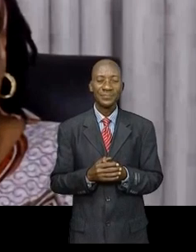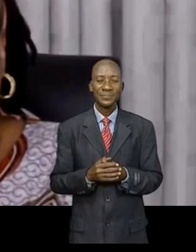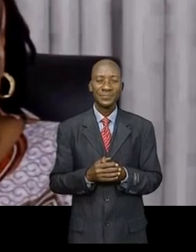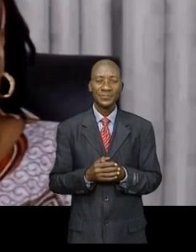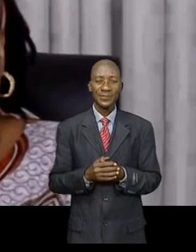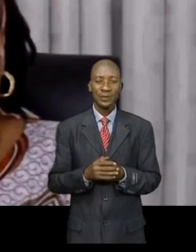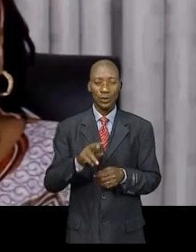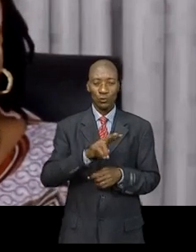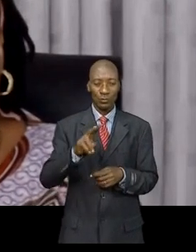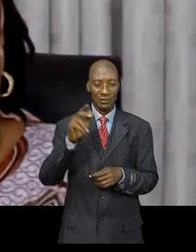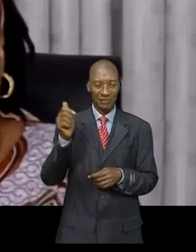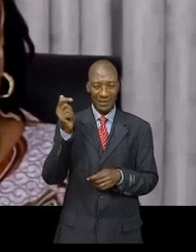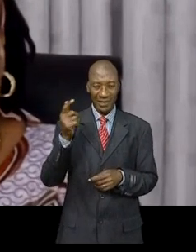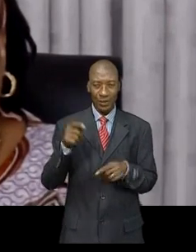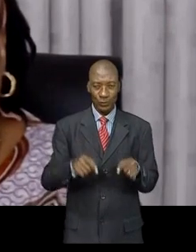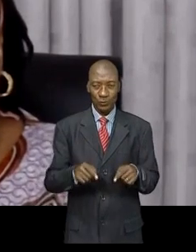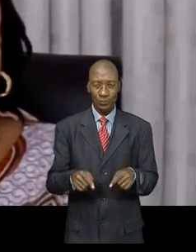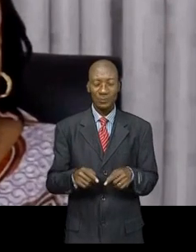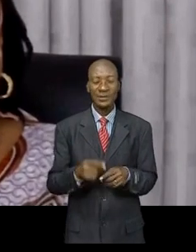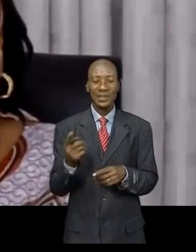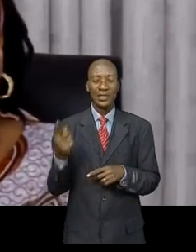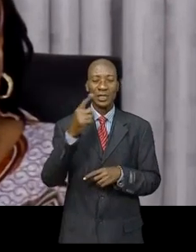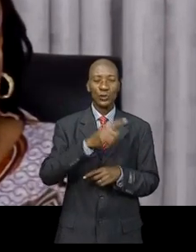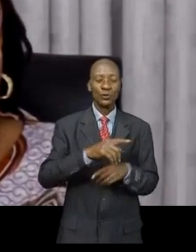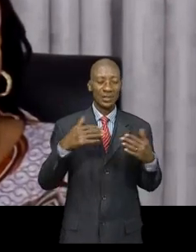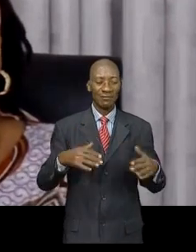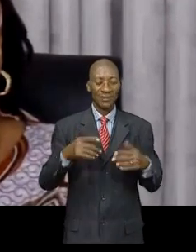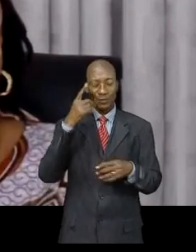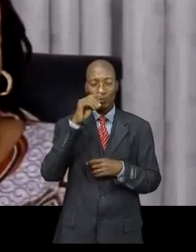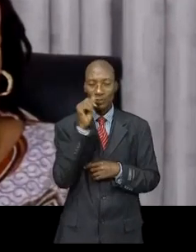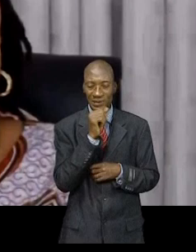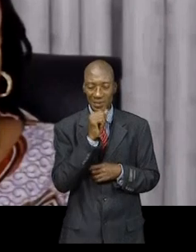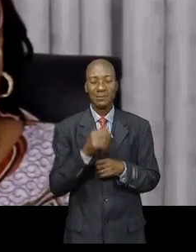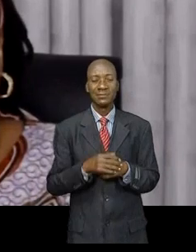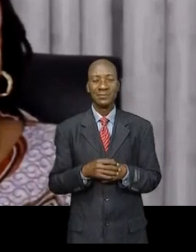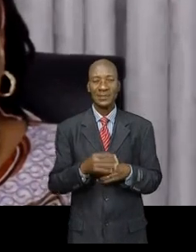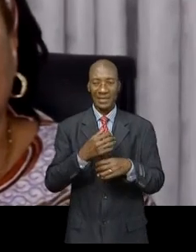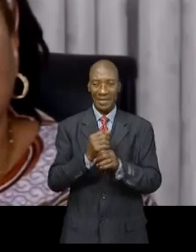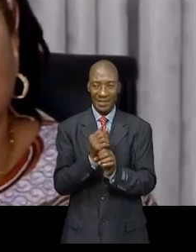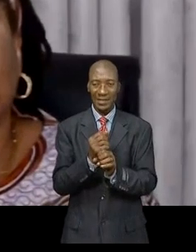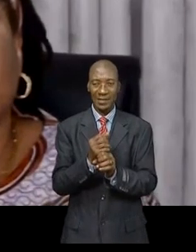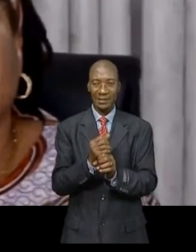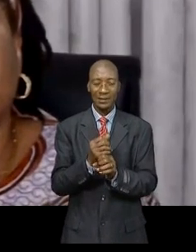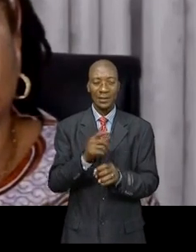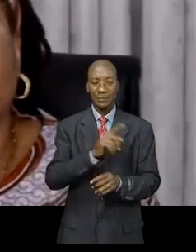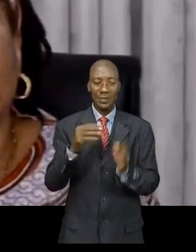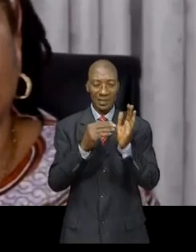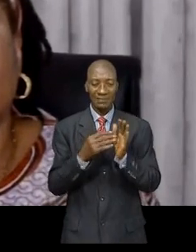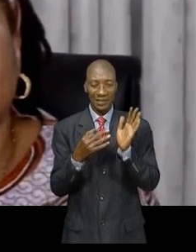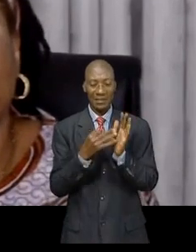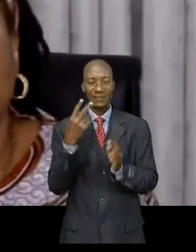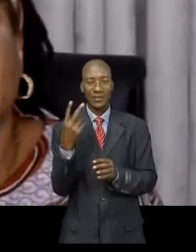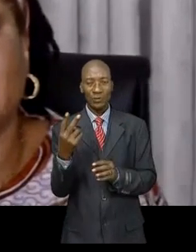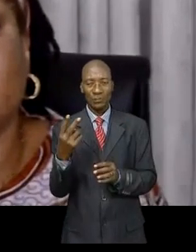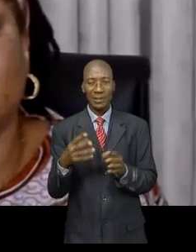2021 est la journée de la fête de la musique. Créée en 1982 par l'ancien ministre